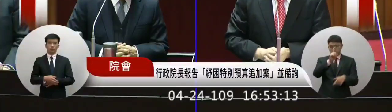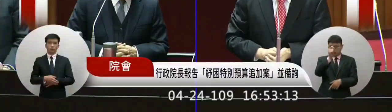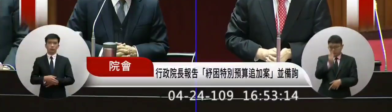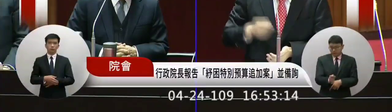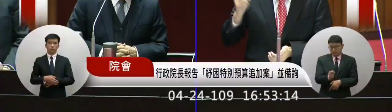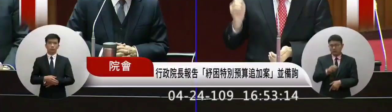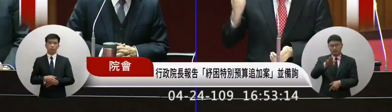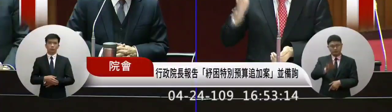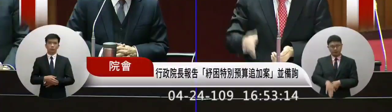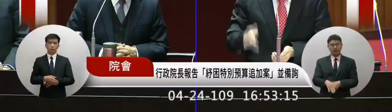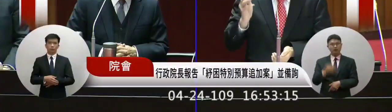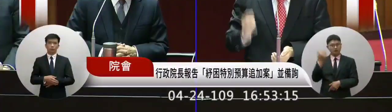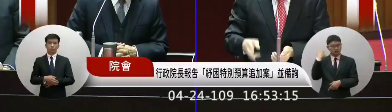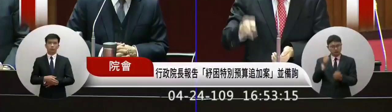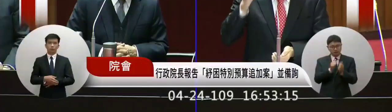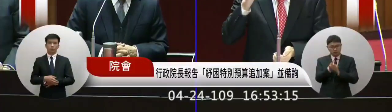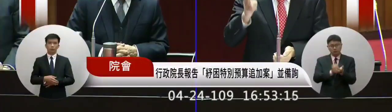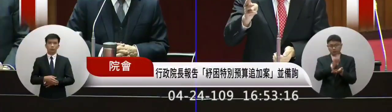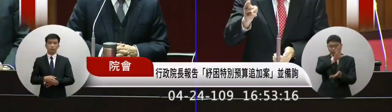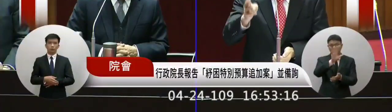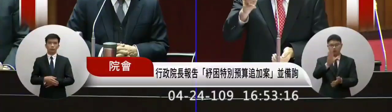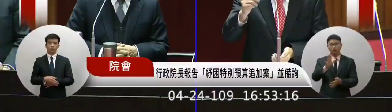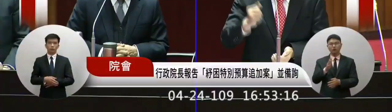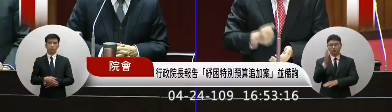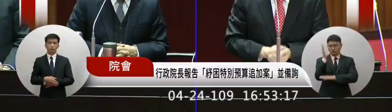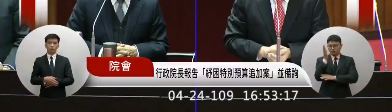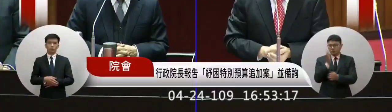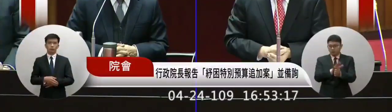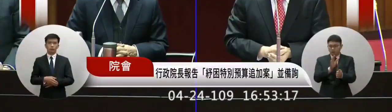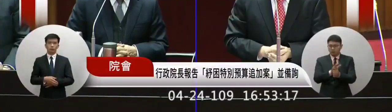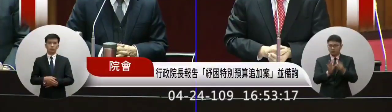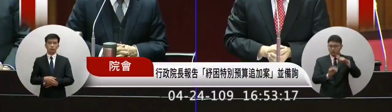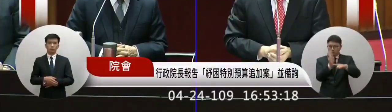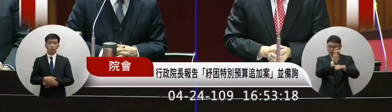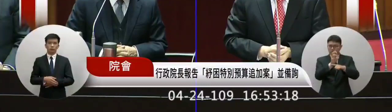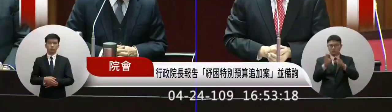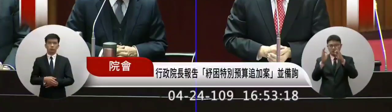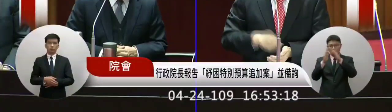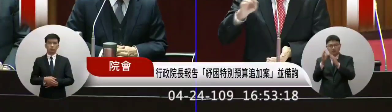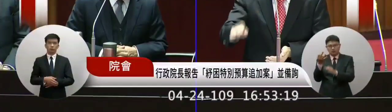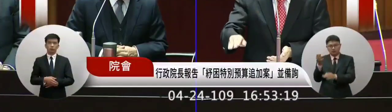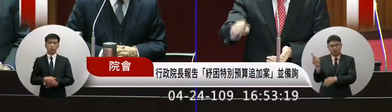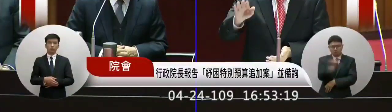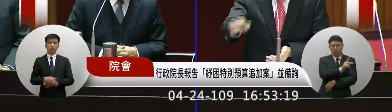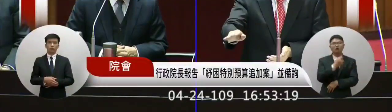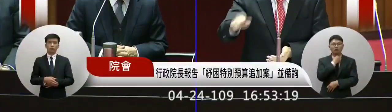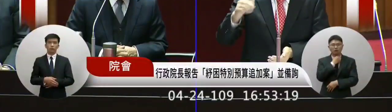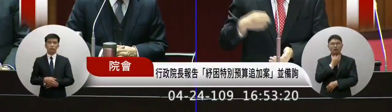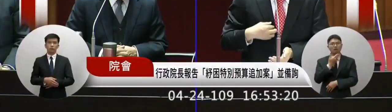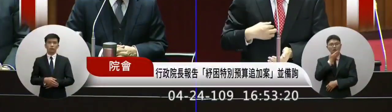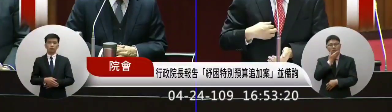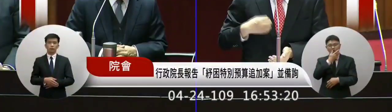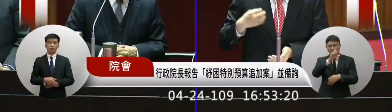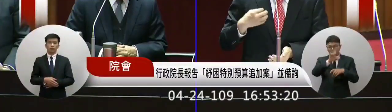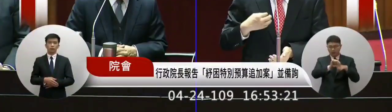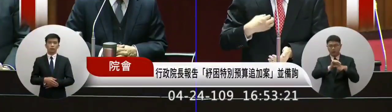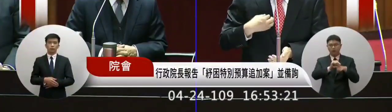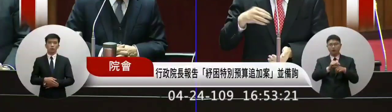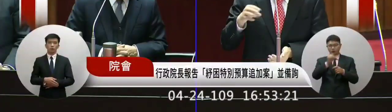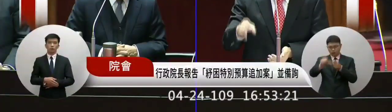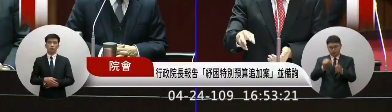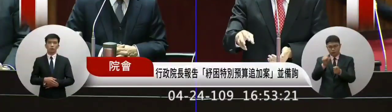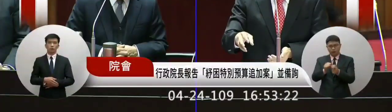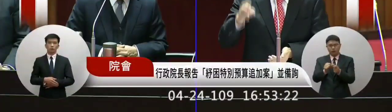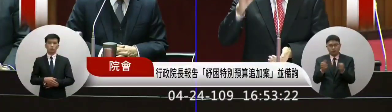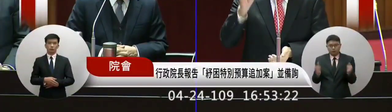报税的资料，我们政府马上支援他30%的银行贷款，低利5年，中央我